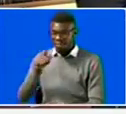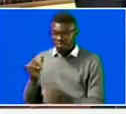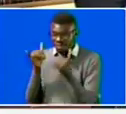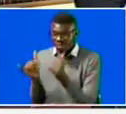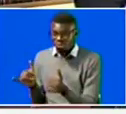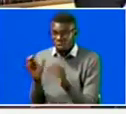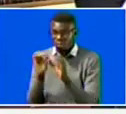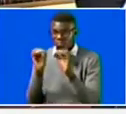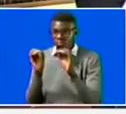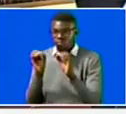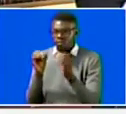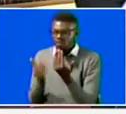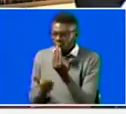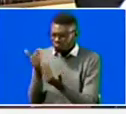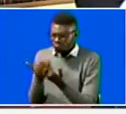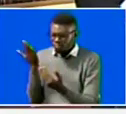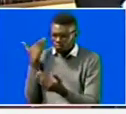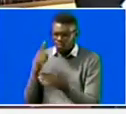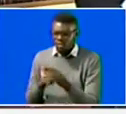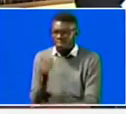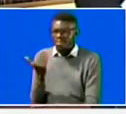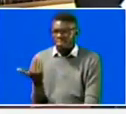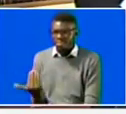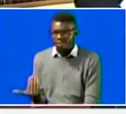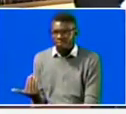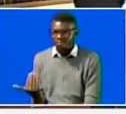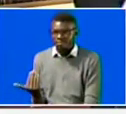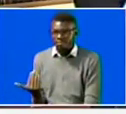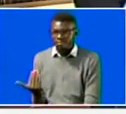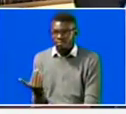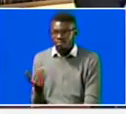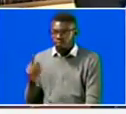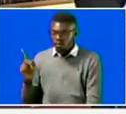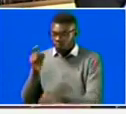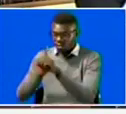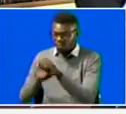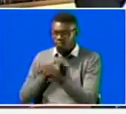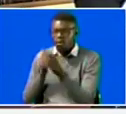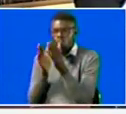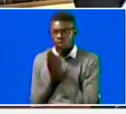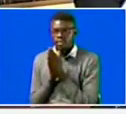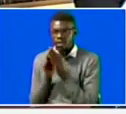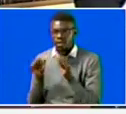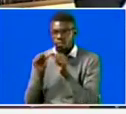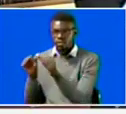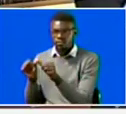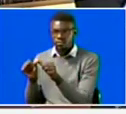Mm-hmm. Wao ndio wamenitunza nikiwa kijana mdogo sana. Wakikuja tu yao ya kwanza nilikuwa nao. That is